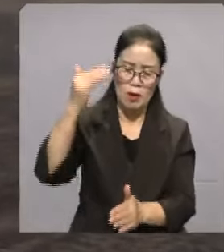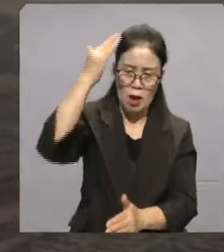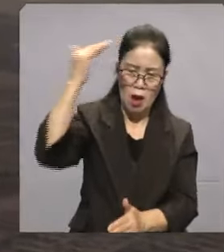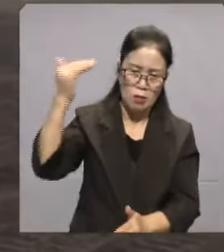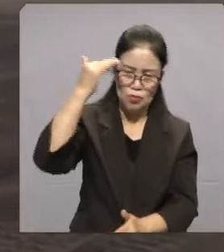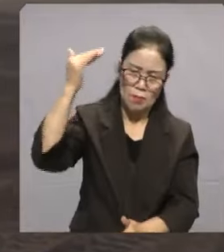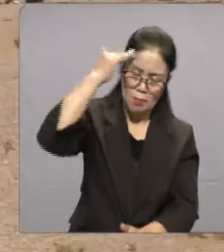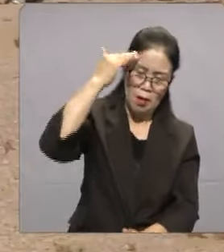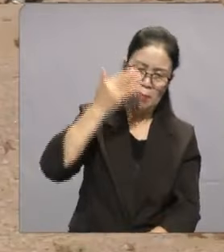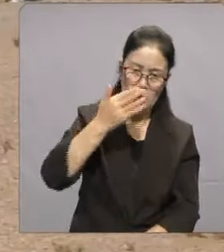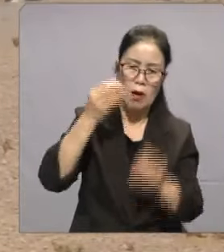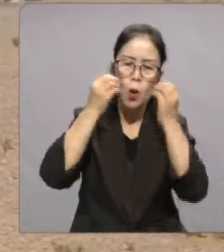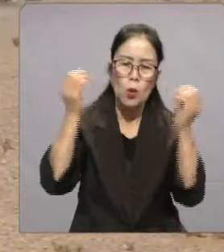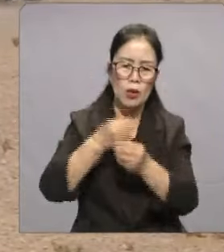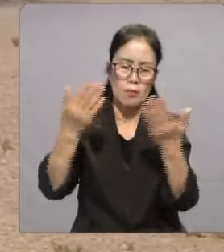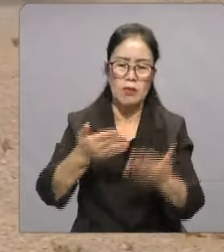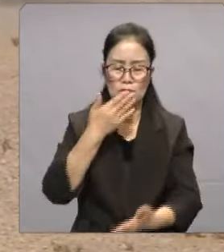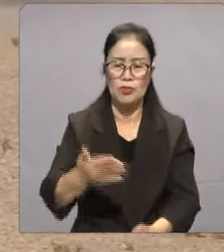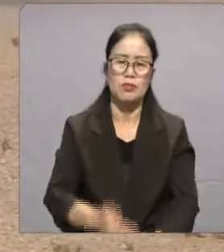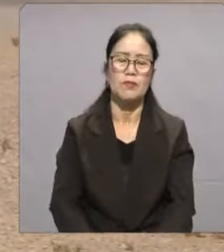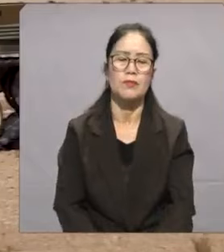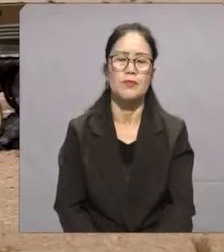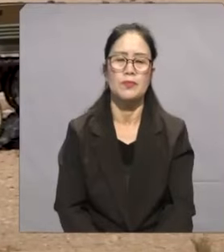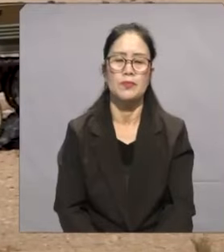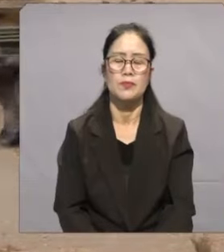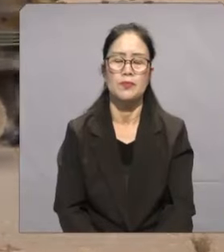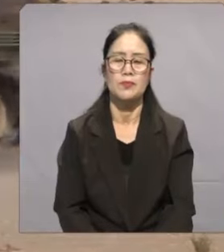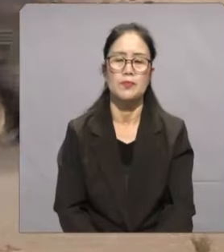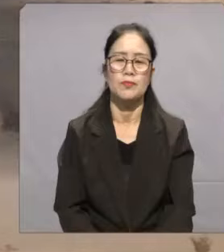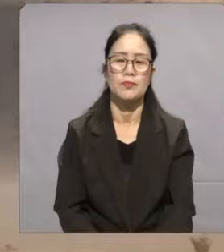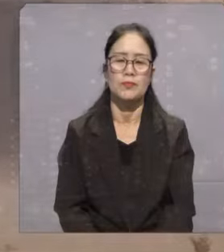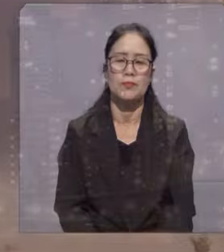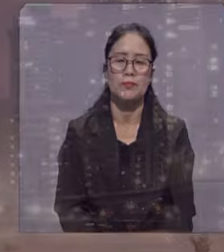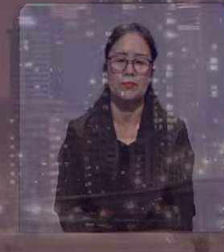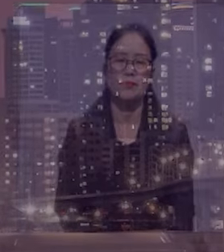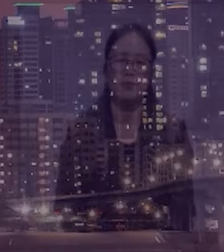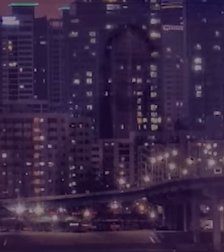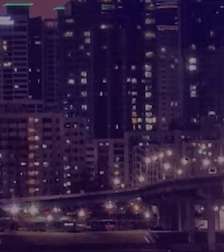오해까지 살 수도 있습니다. OBS 뉴스 갈태호입니다.